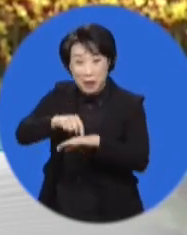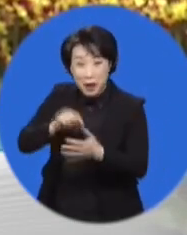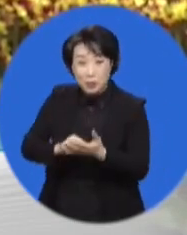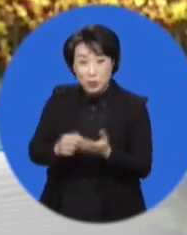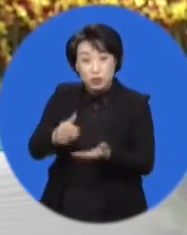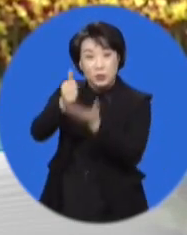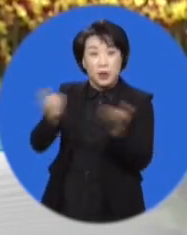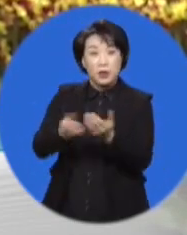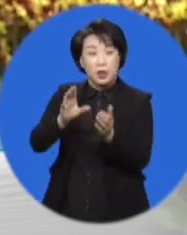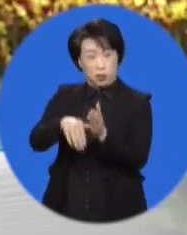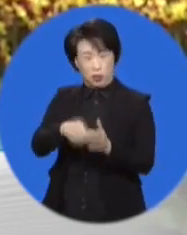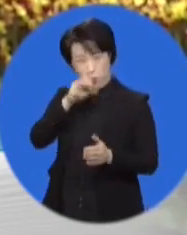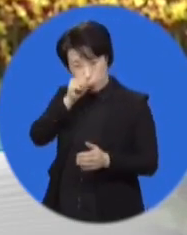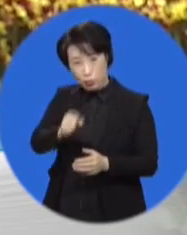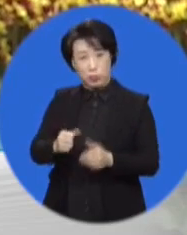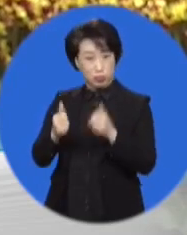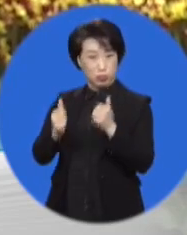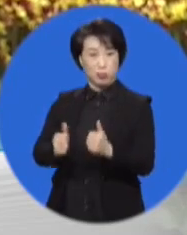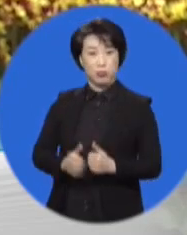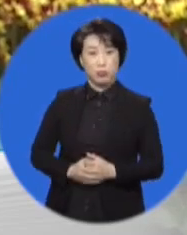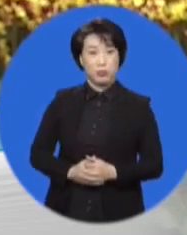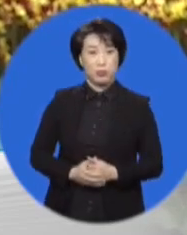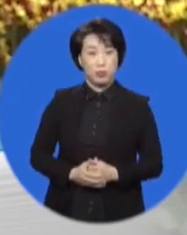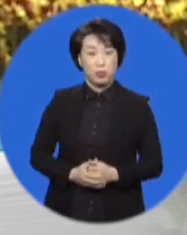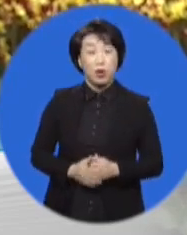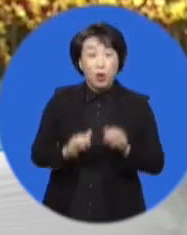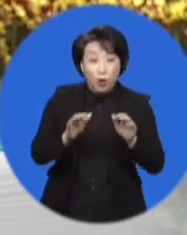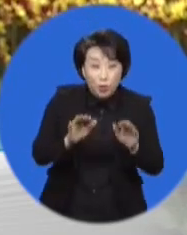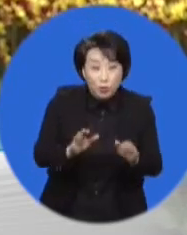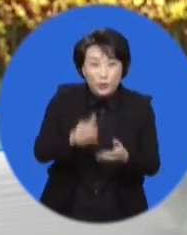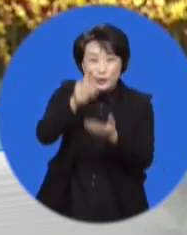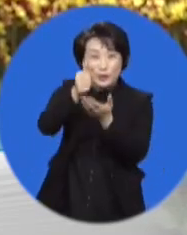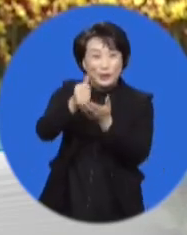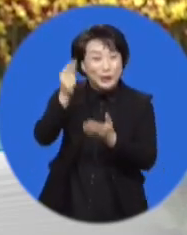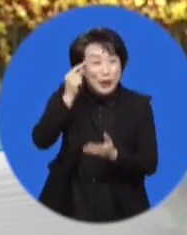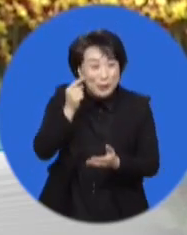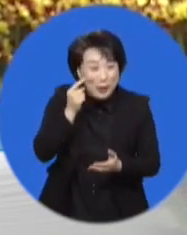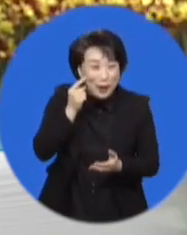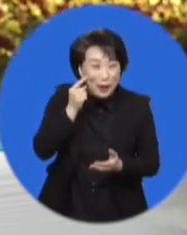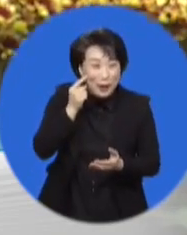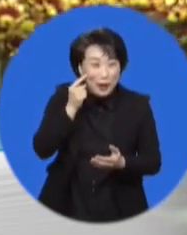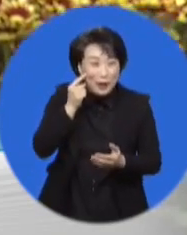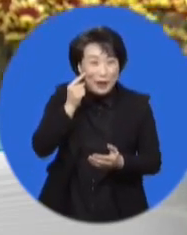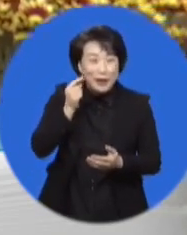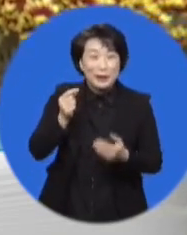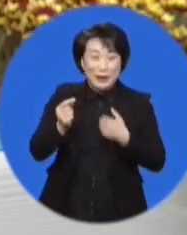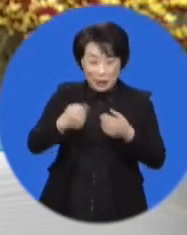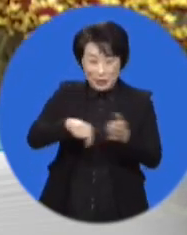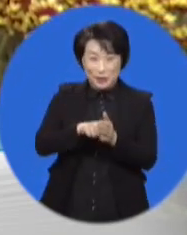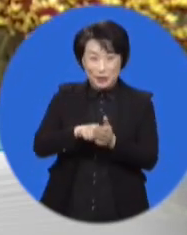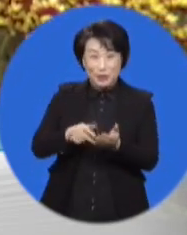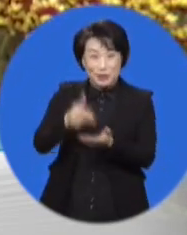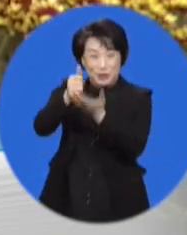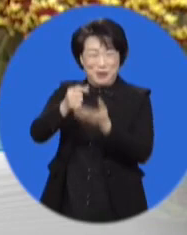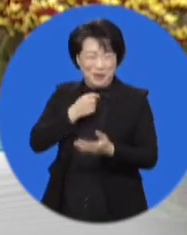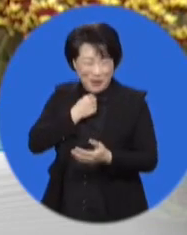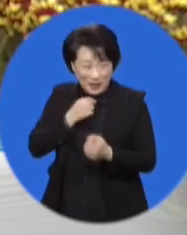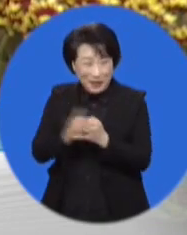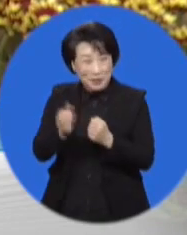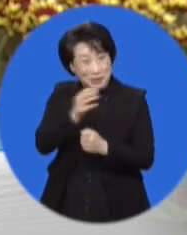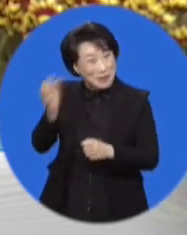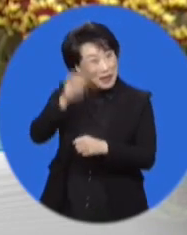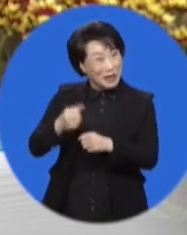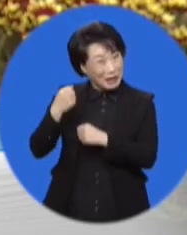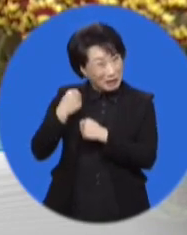할 때만이 가능하다고 그랬어. 그럼 주님은 하고 싶어서 나 왜 십자가 지고 죽었냐 한번